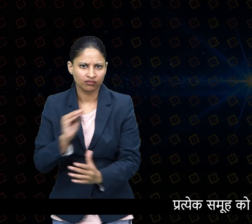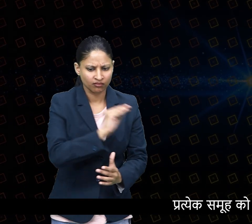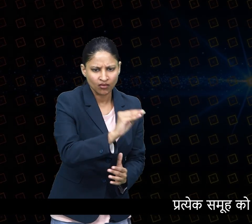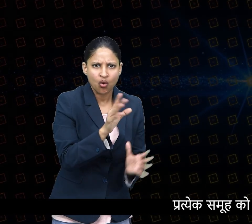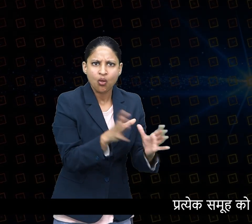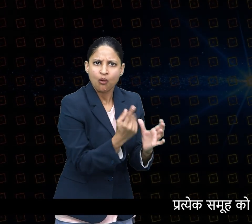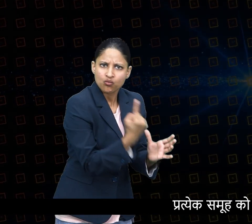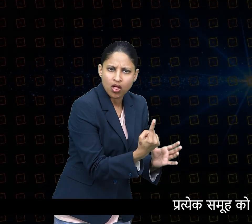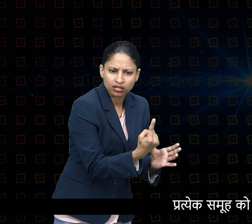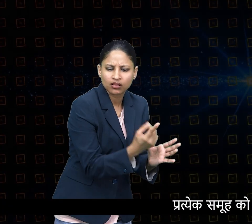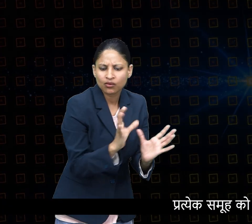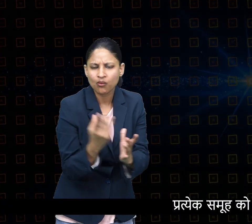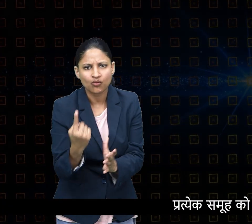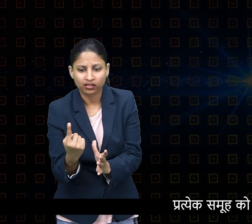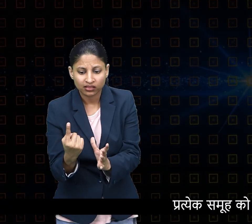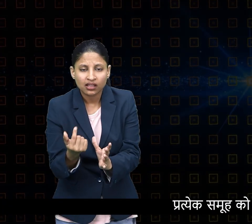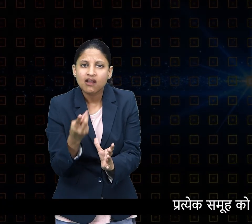हैं।